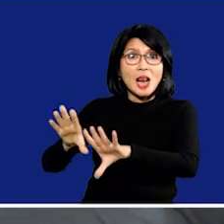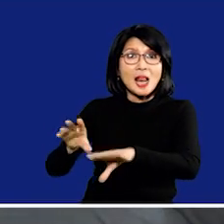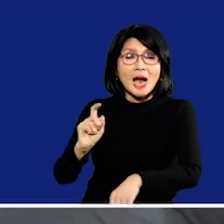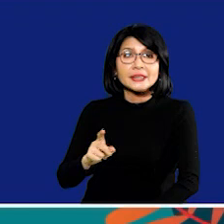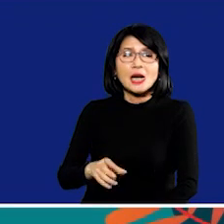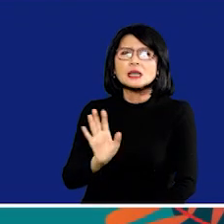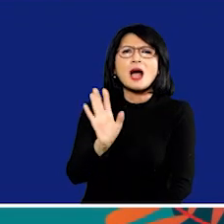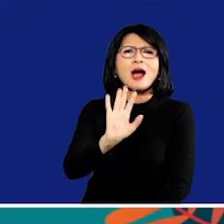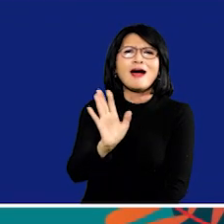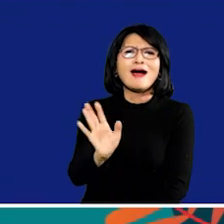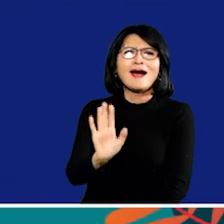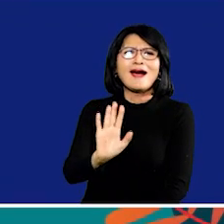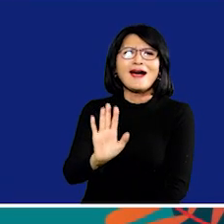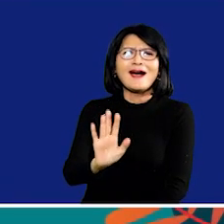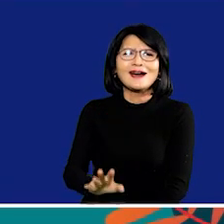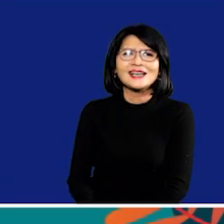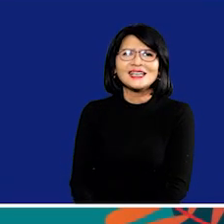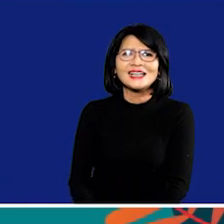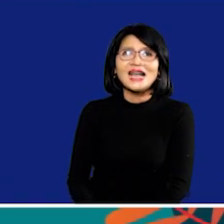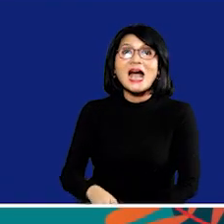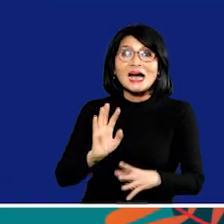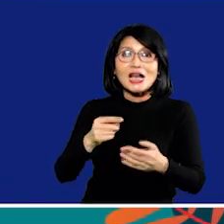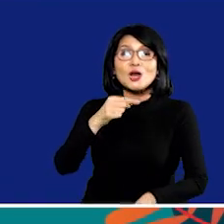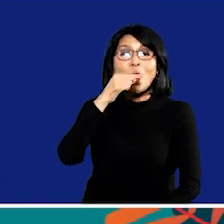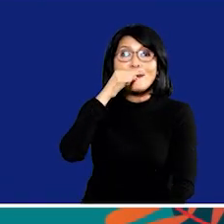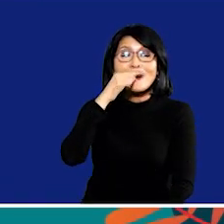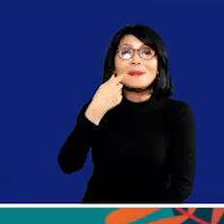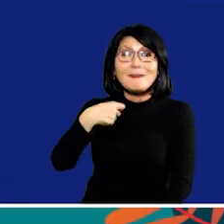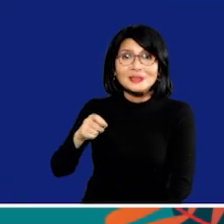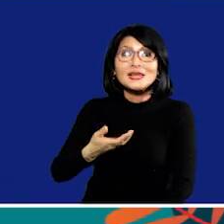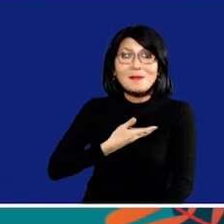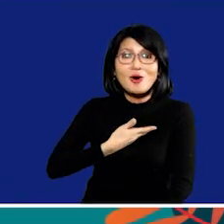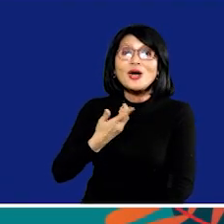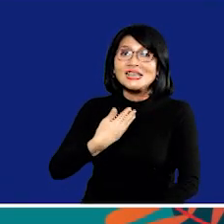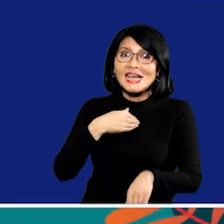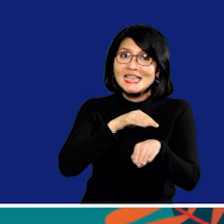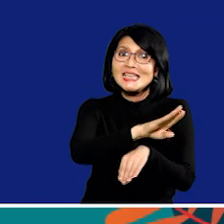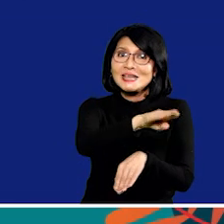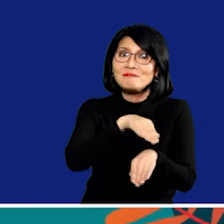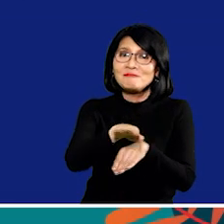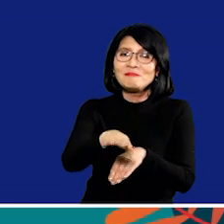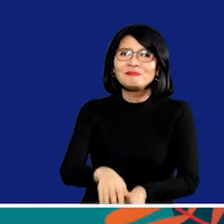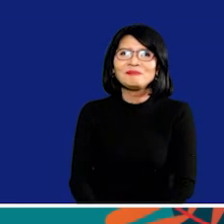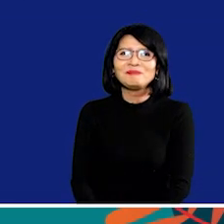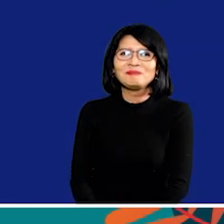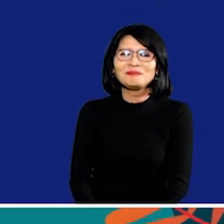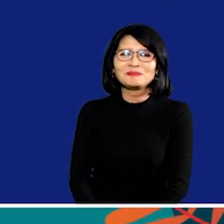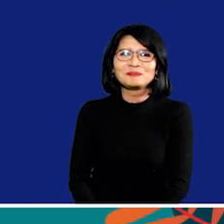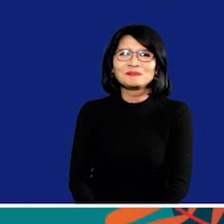dijual enggak? Enggak, Pak. Oh, okay. Kalau Bapak Menteri mau, boleh saya kirimkan, Pak.